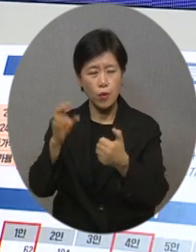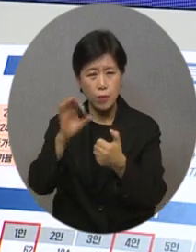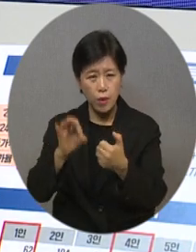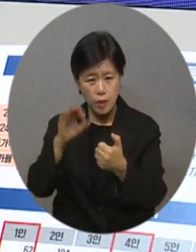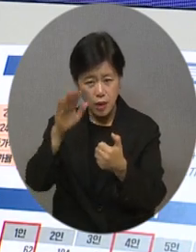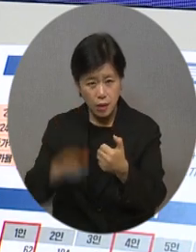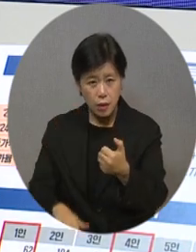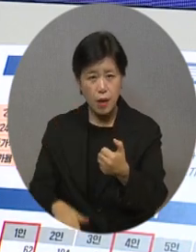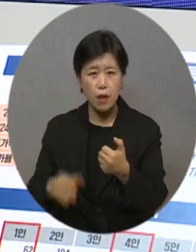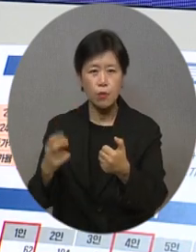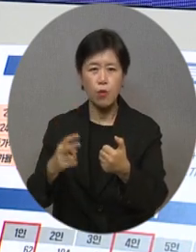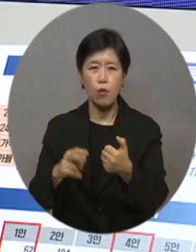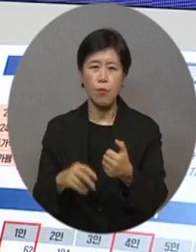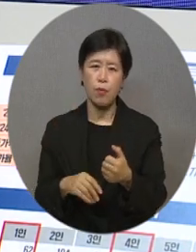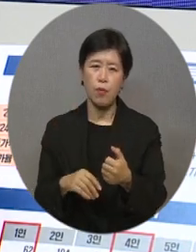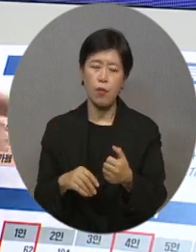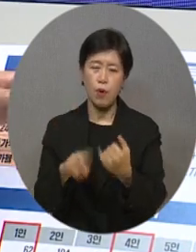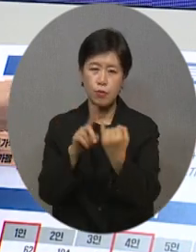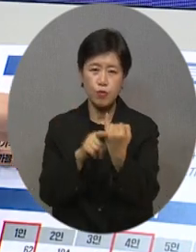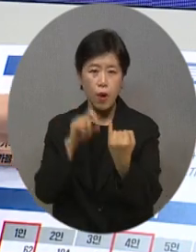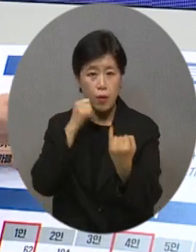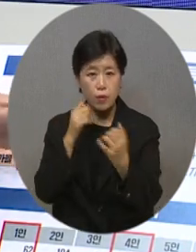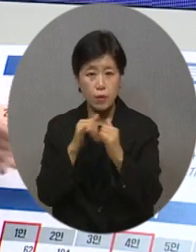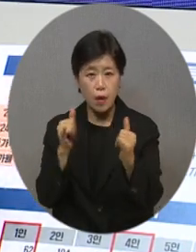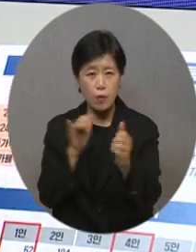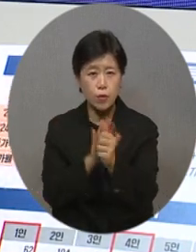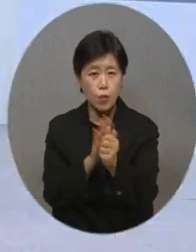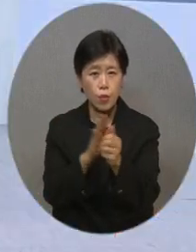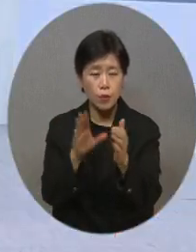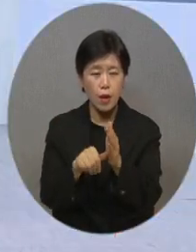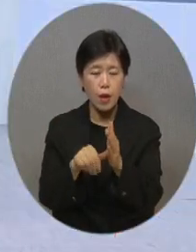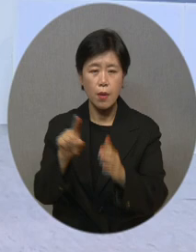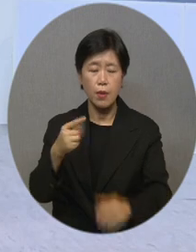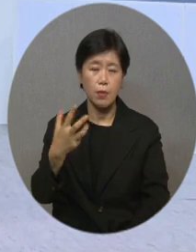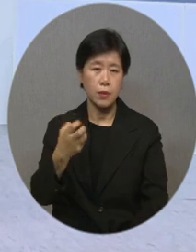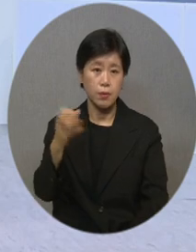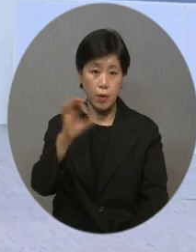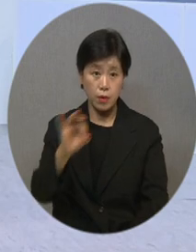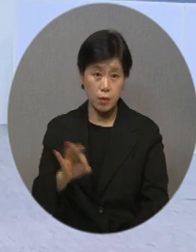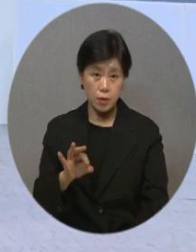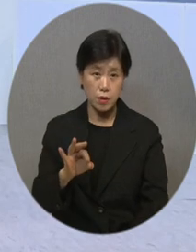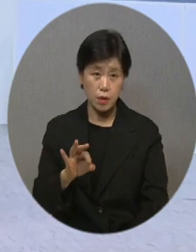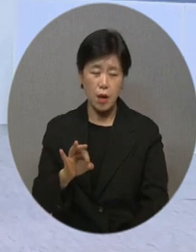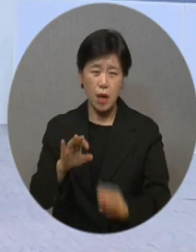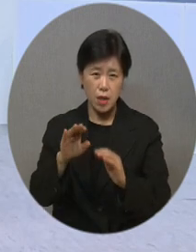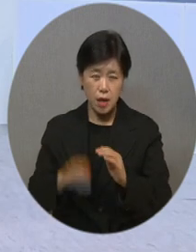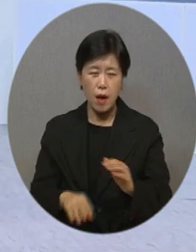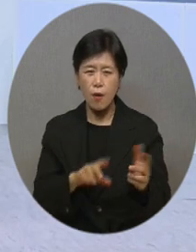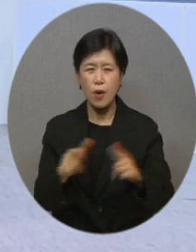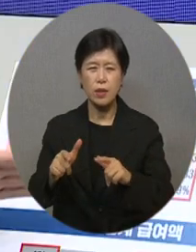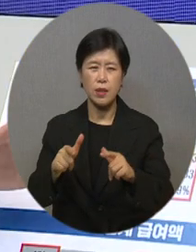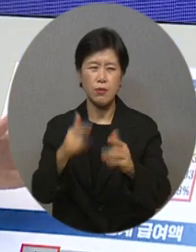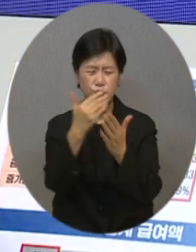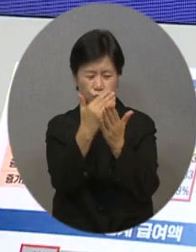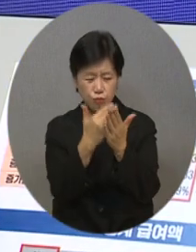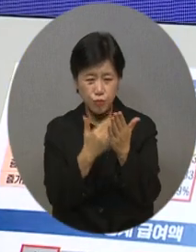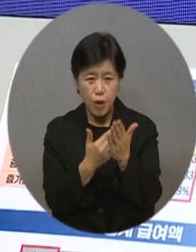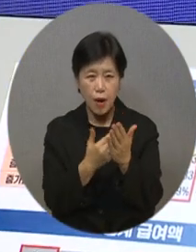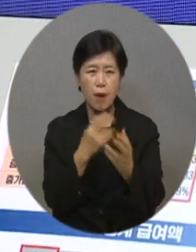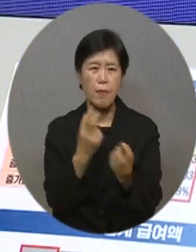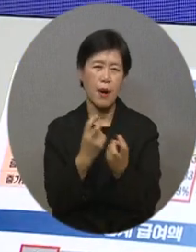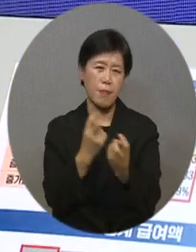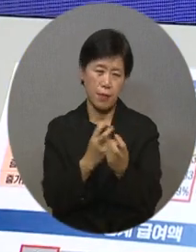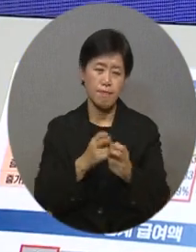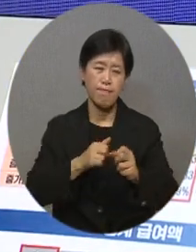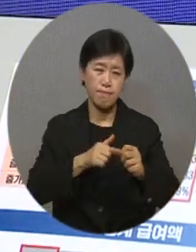같은 180% 이하거든요. 그렇기 때문에 이게 많이 늘어나게 된다는 것은 그만큼 요 밑에 있는 분들에게는 다 보호했던 것이 되기 때문에 큰